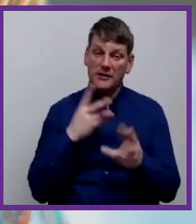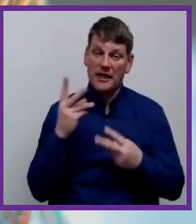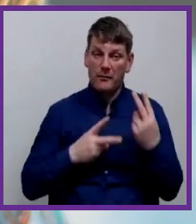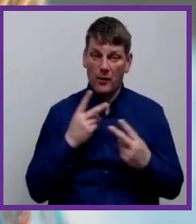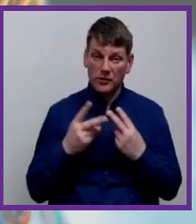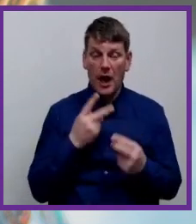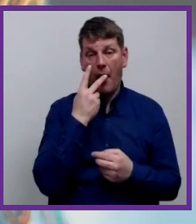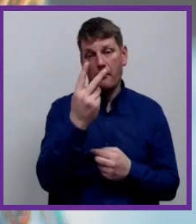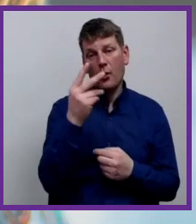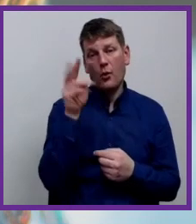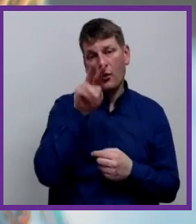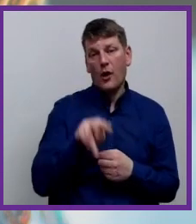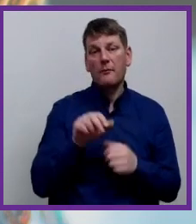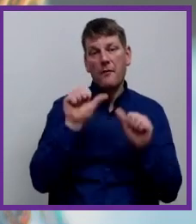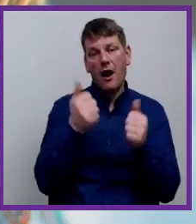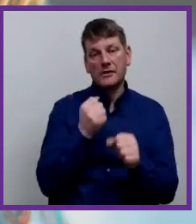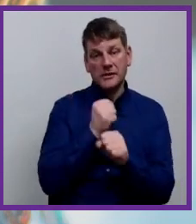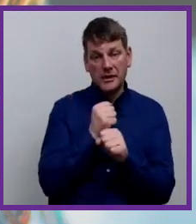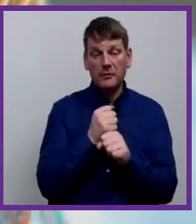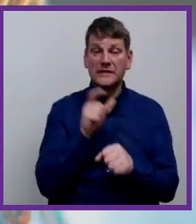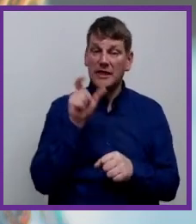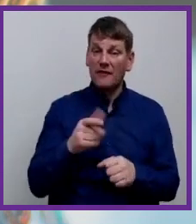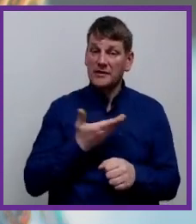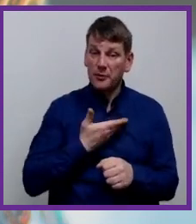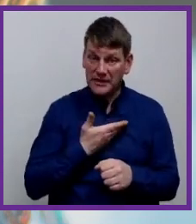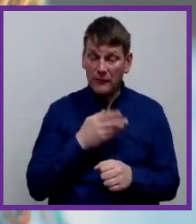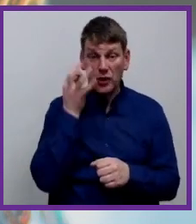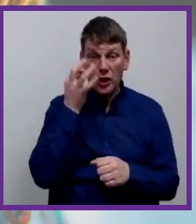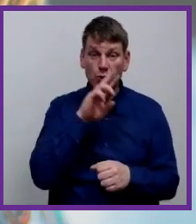aplūkojot mākslas darbu, cilvēks piedzīvo, tieši no tā